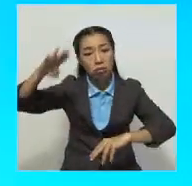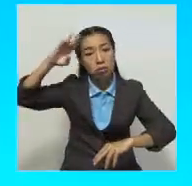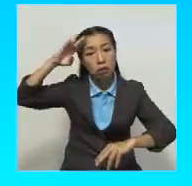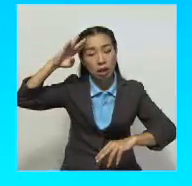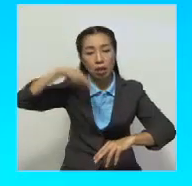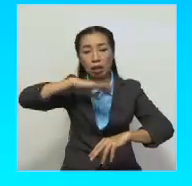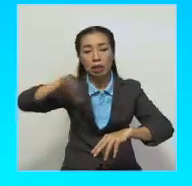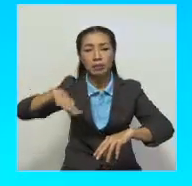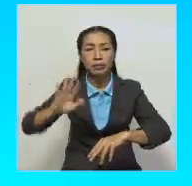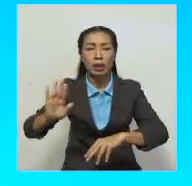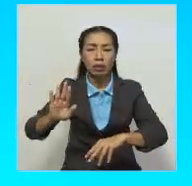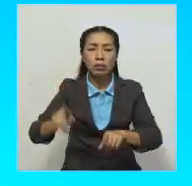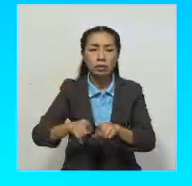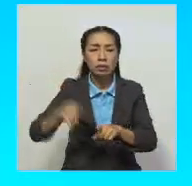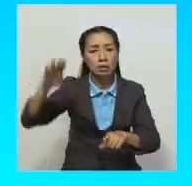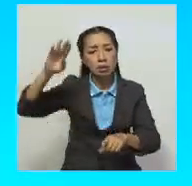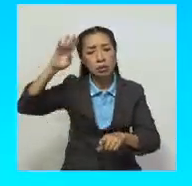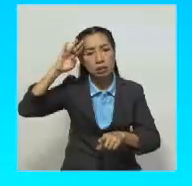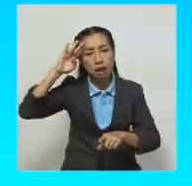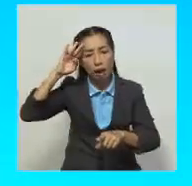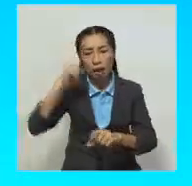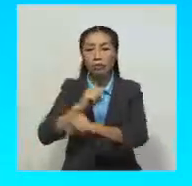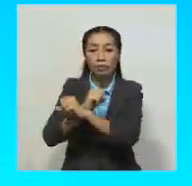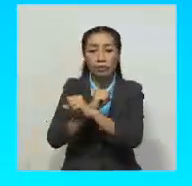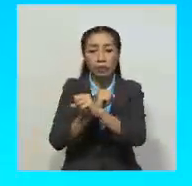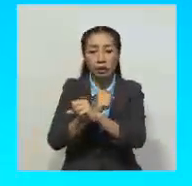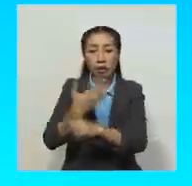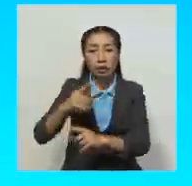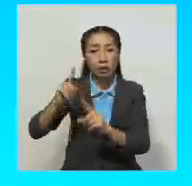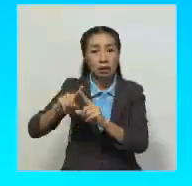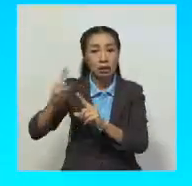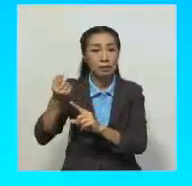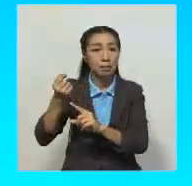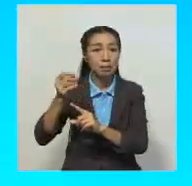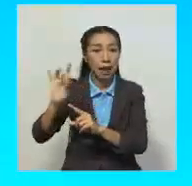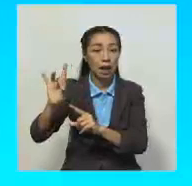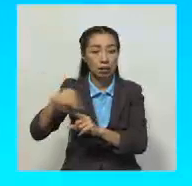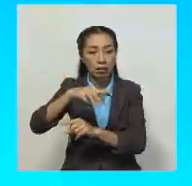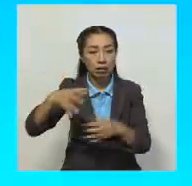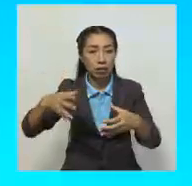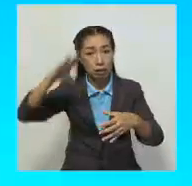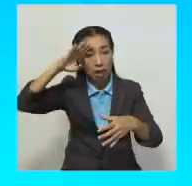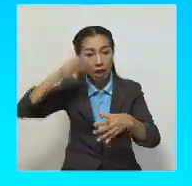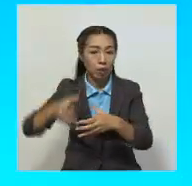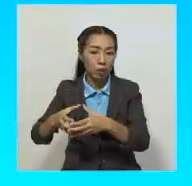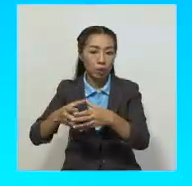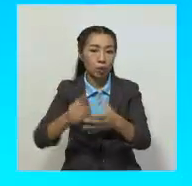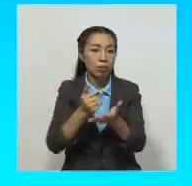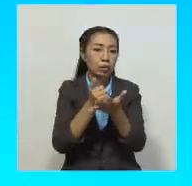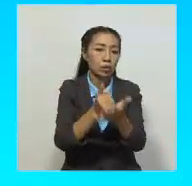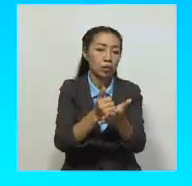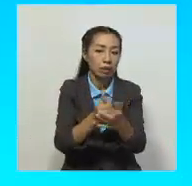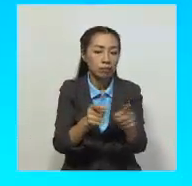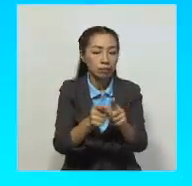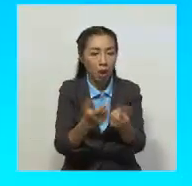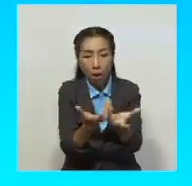ที่ทหารนะครับจากกองกำลังรักษาความสงบเรียบร้อยมณฑลทหารบกที่18ได้นำกำลังทหารนะครับเข้าไปช่วยข